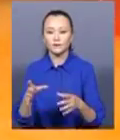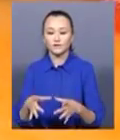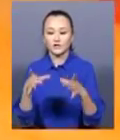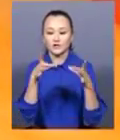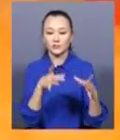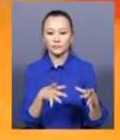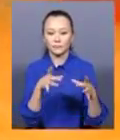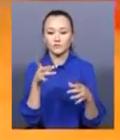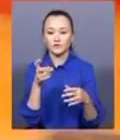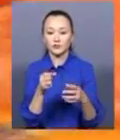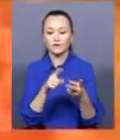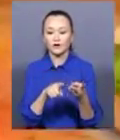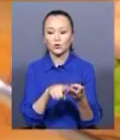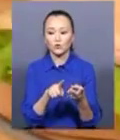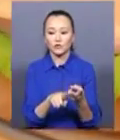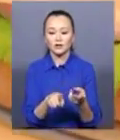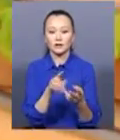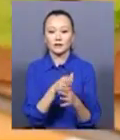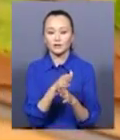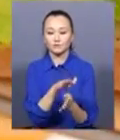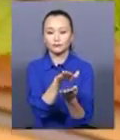Выкладываем на второй кусочек.